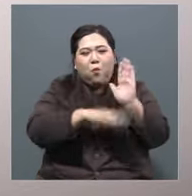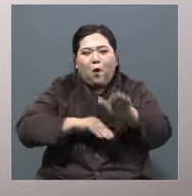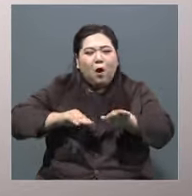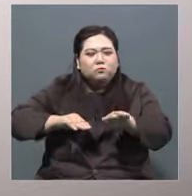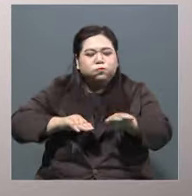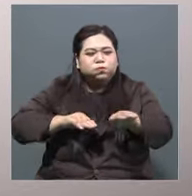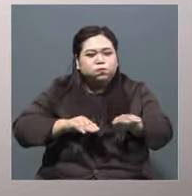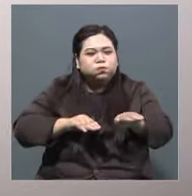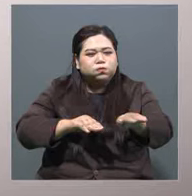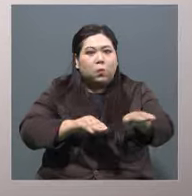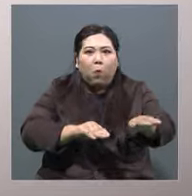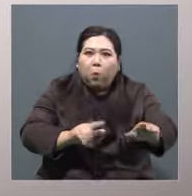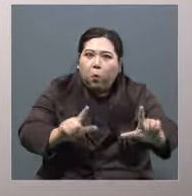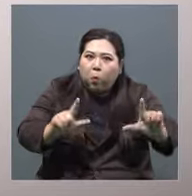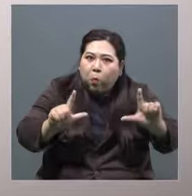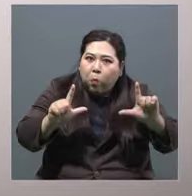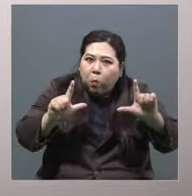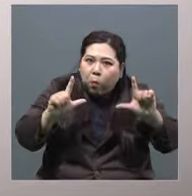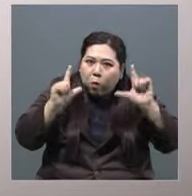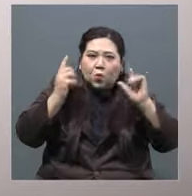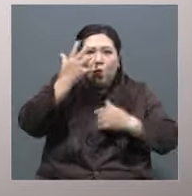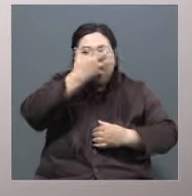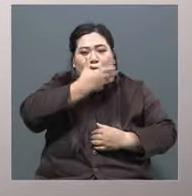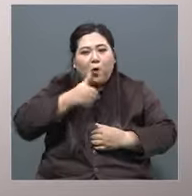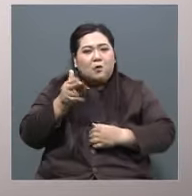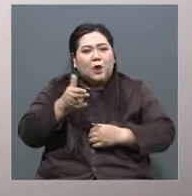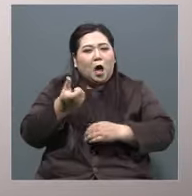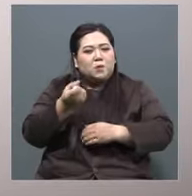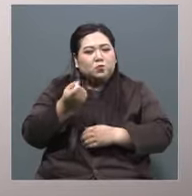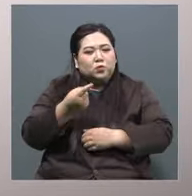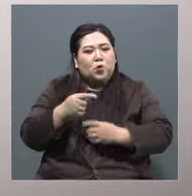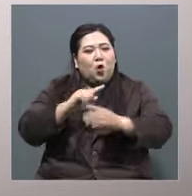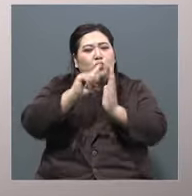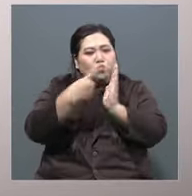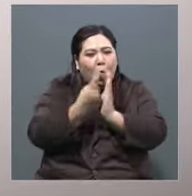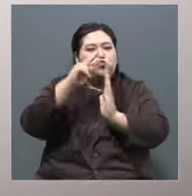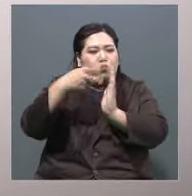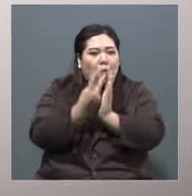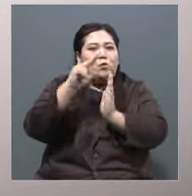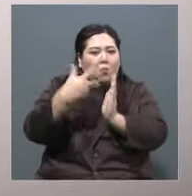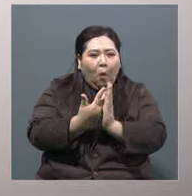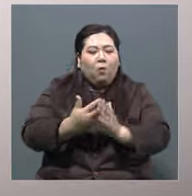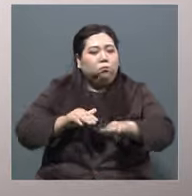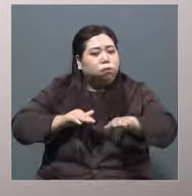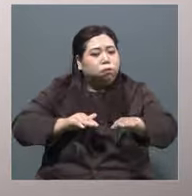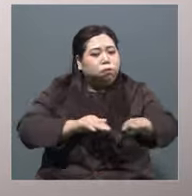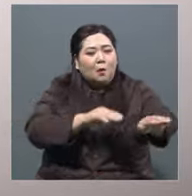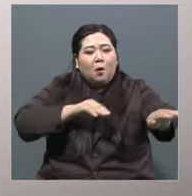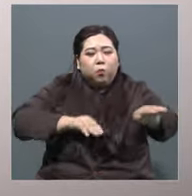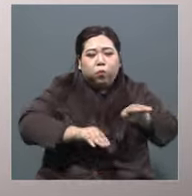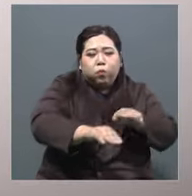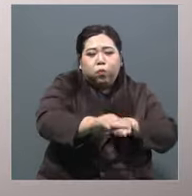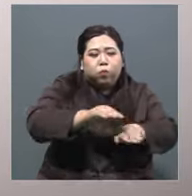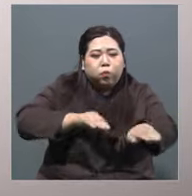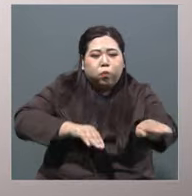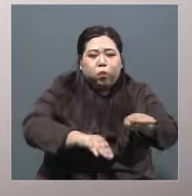ใหญ่อลังการบอกเลยนะคือถ่ายทอดเป็นชั่วโมงชั่วโมงเนี่ยขบวนก็ยังไม่หมดนะกลองแก้วเมื่อวานต้องมาถ่ายทอดกันอีกหลังจาก